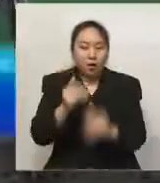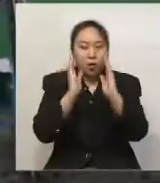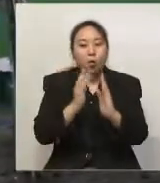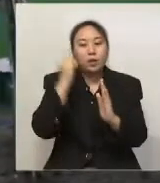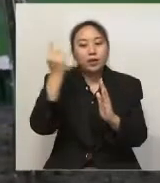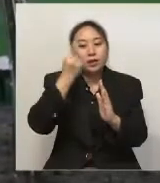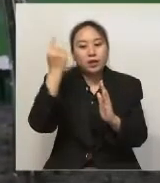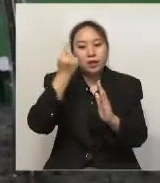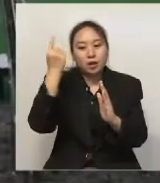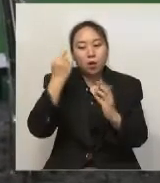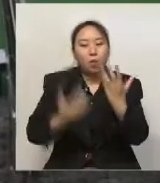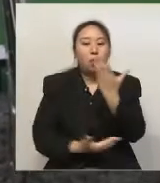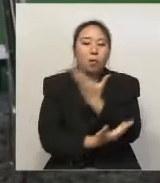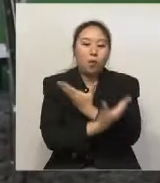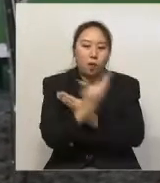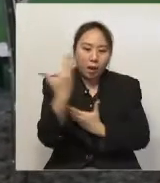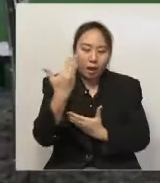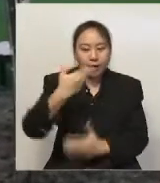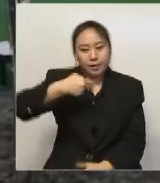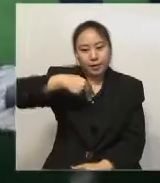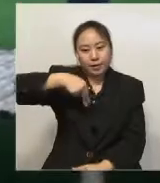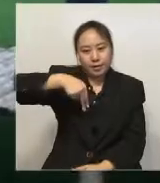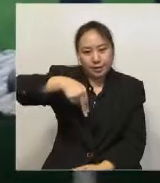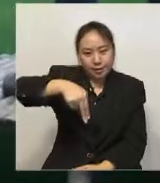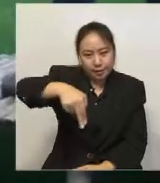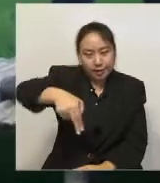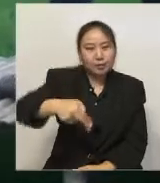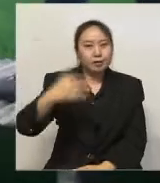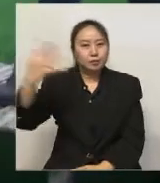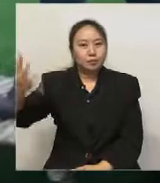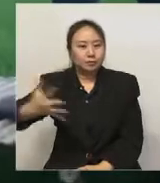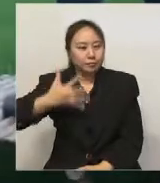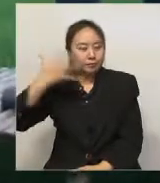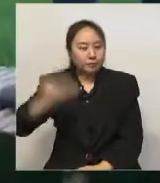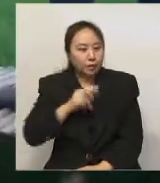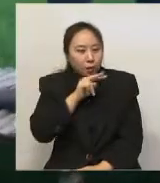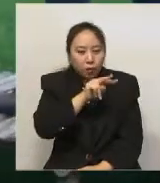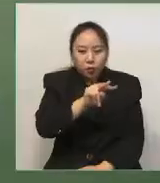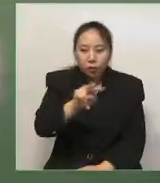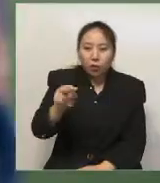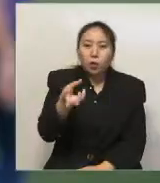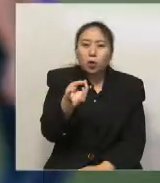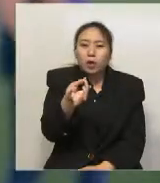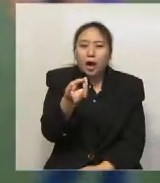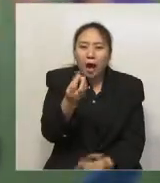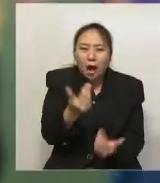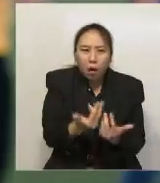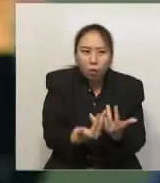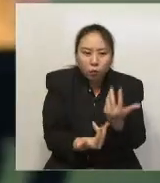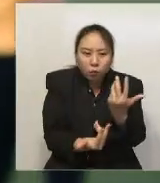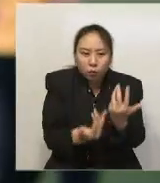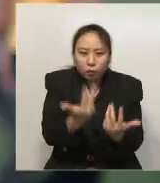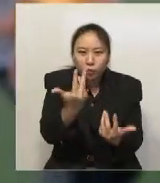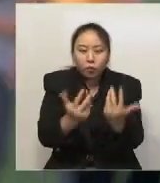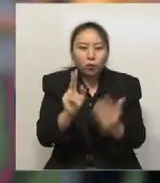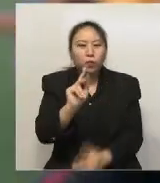นี่ยได้มีโอกาสเดินเข้าไปสัมผัสบรรยากาศสัมผัสความสวยงามของต้นข้าวที่กำลังเขีย